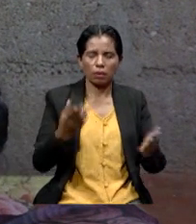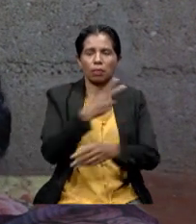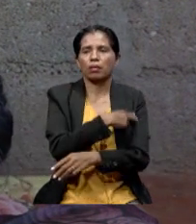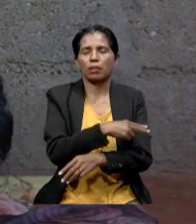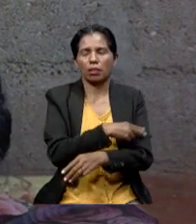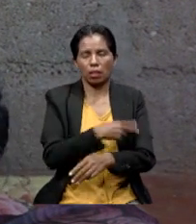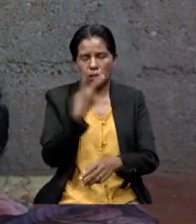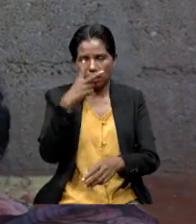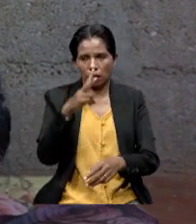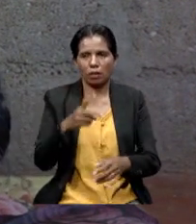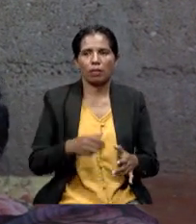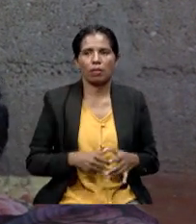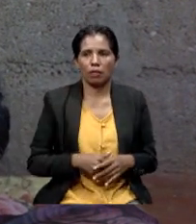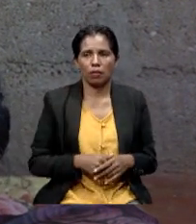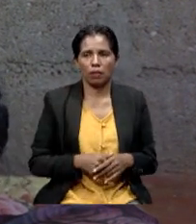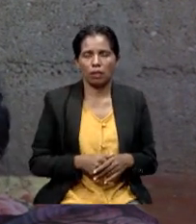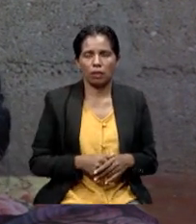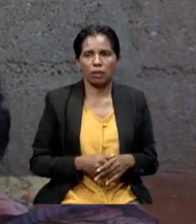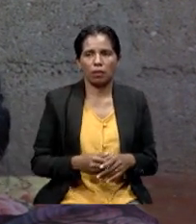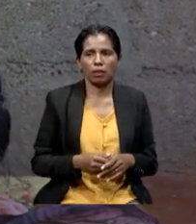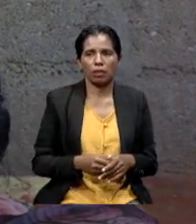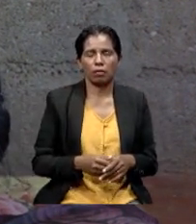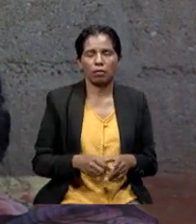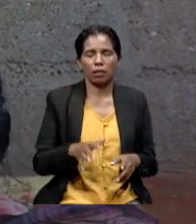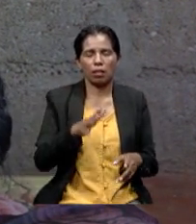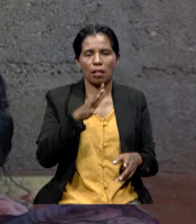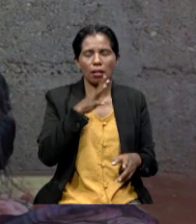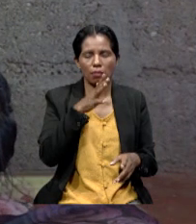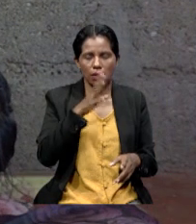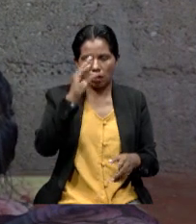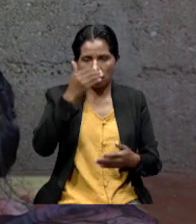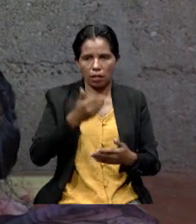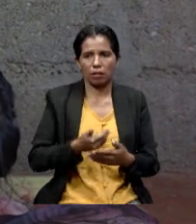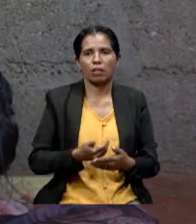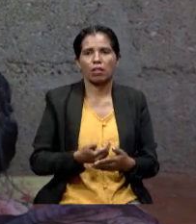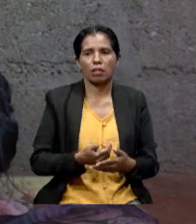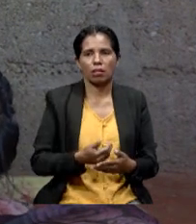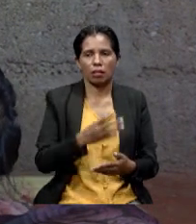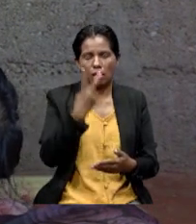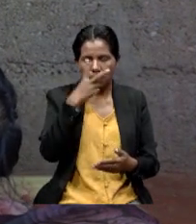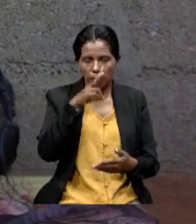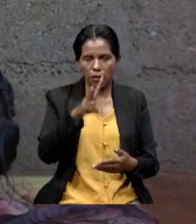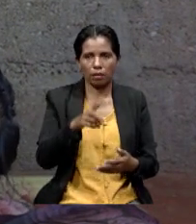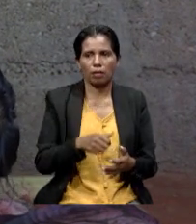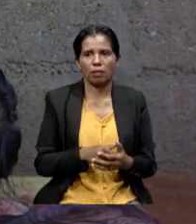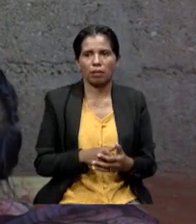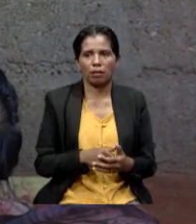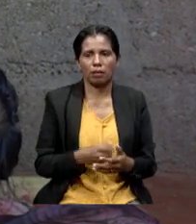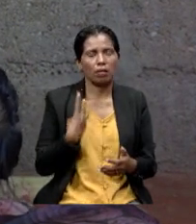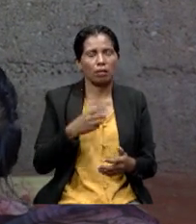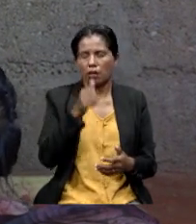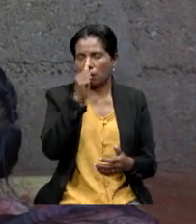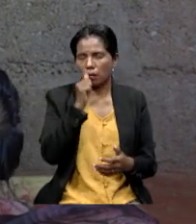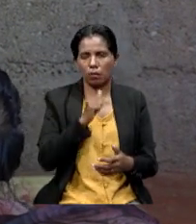bahare ba ni kan sa sir ama ferik ni hare fali alin rua da kadua ne ha bahare ni bahare ba ani kan no no kan